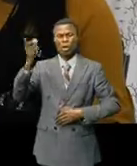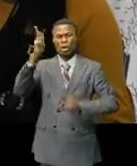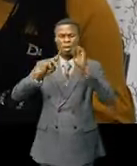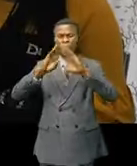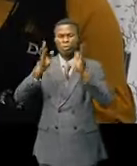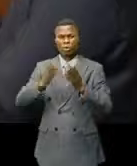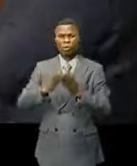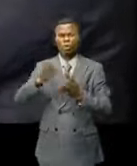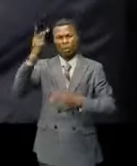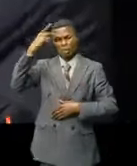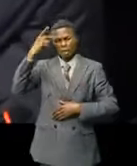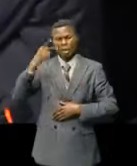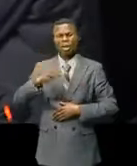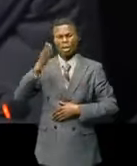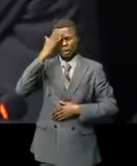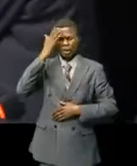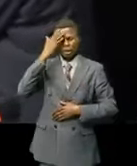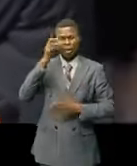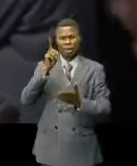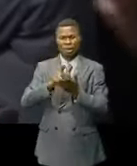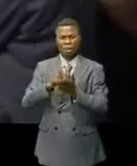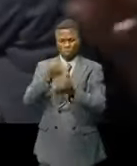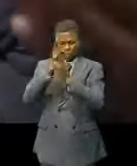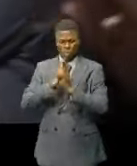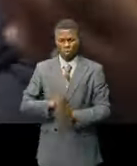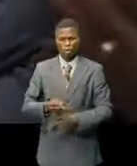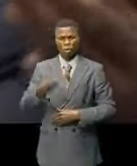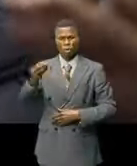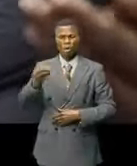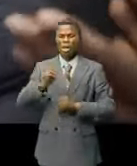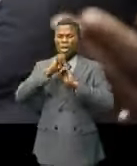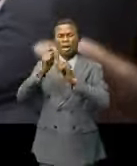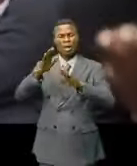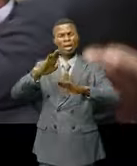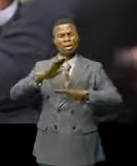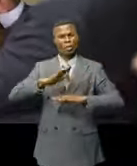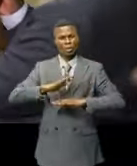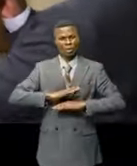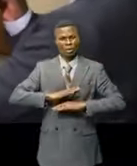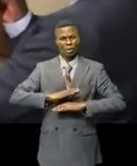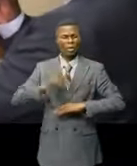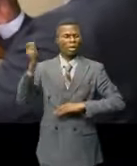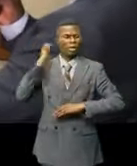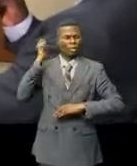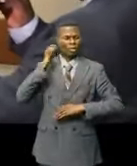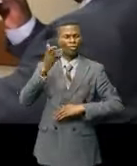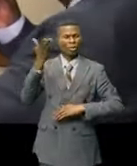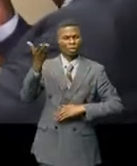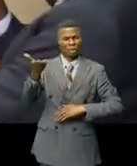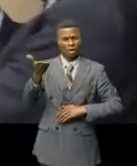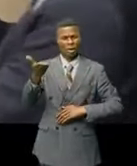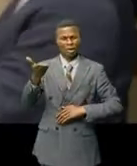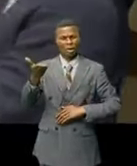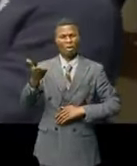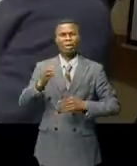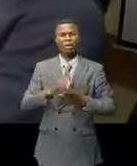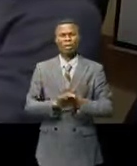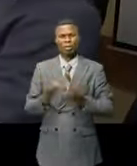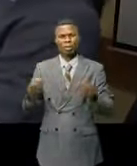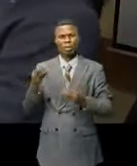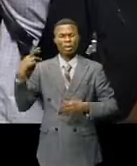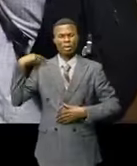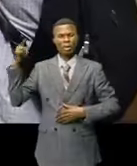de décerner à l'auteur un diplôme d'honneur. Un geste de satisfaction pour le professeur Moussampati Balabala Raphaël